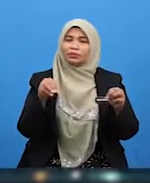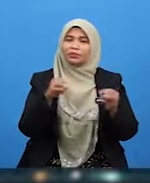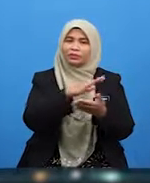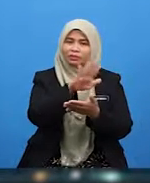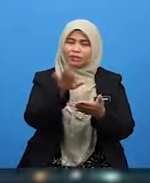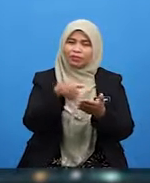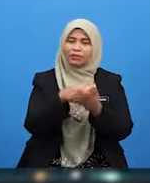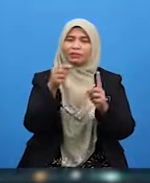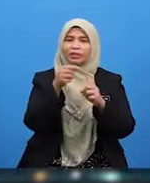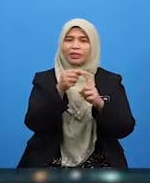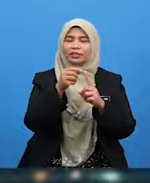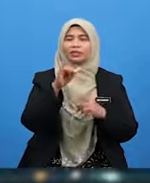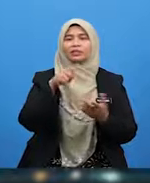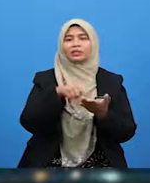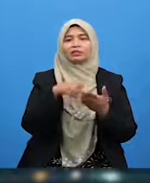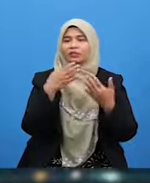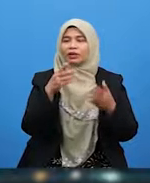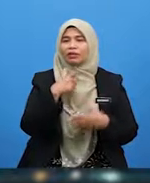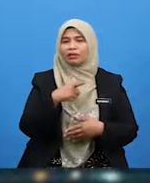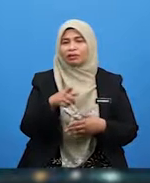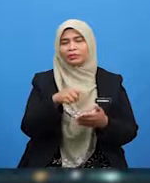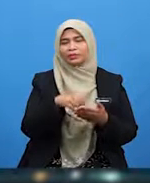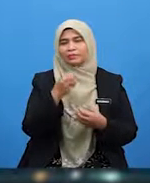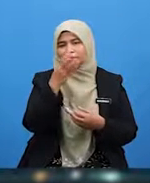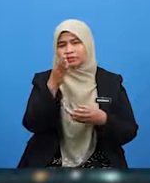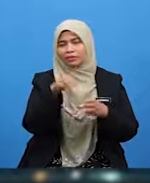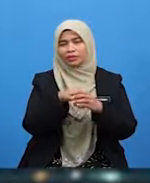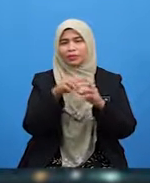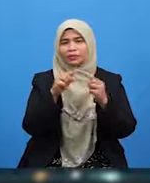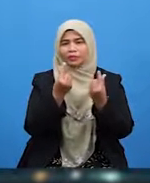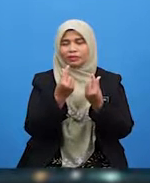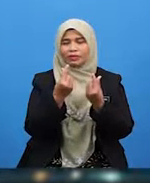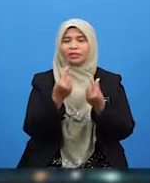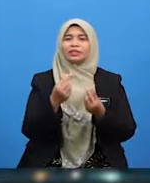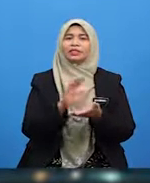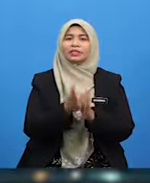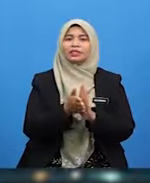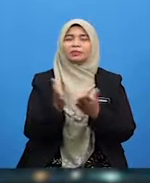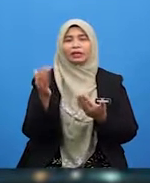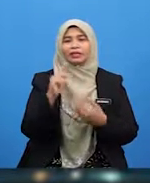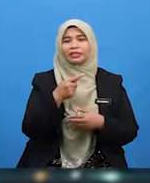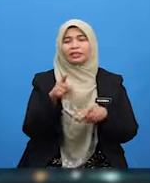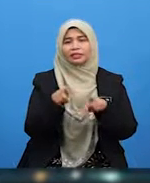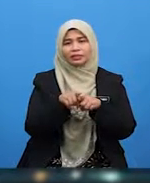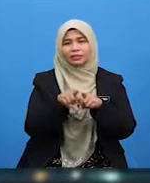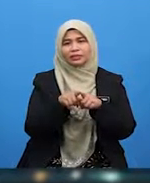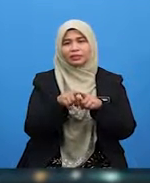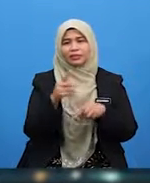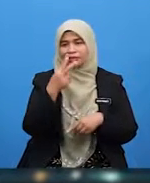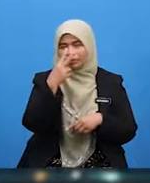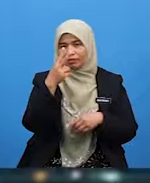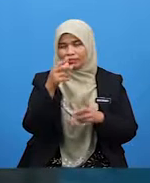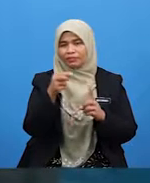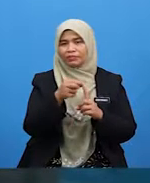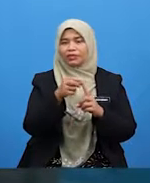lama dinyatakan dalam Al-Quran. Mari kita bersama-sama mengkaji apakah yang ada di sebalik perkataan jahiliyah